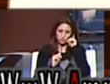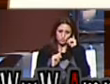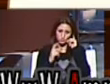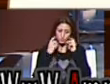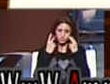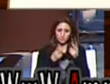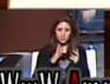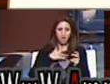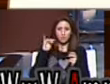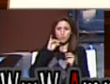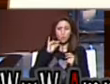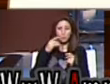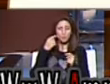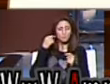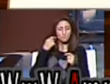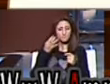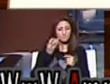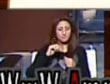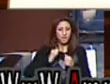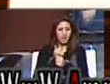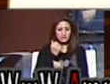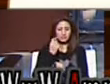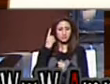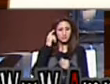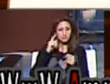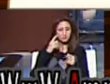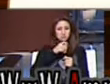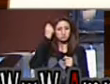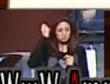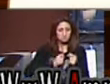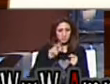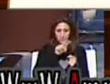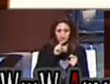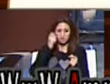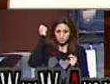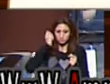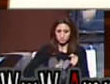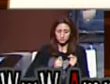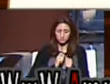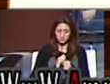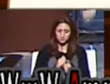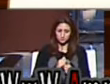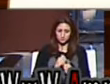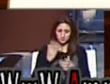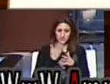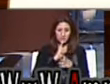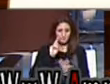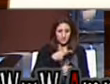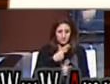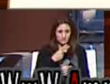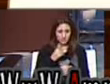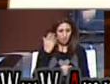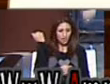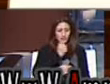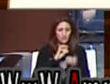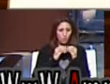اوصاف معينه. في هم طبعا اثرياء ما معروف عنه. هل القتل بسبب السرقه ولا في اسباب اخرى